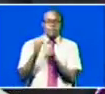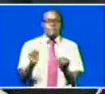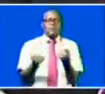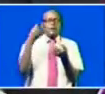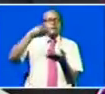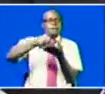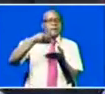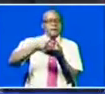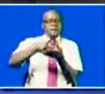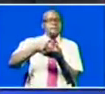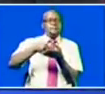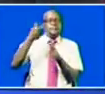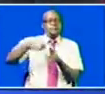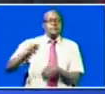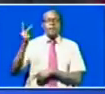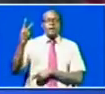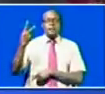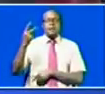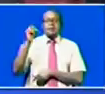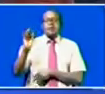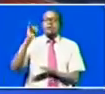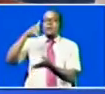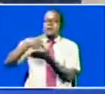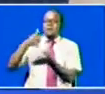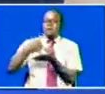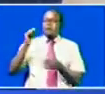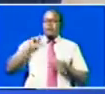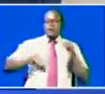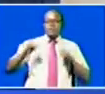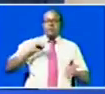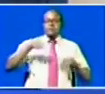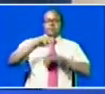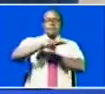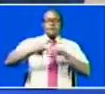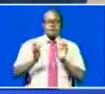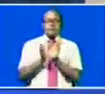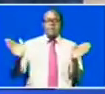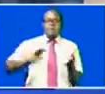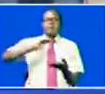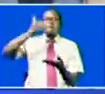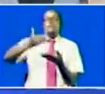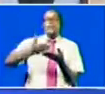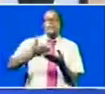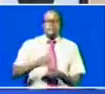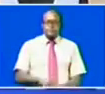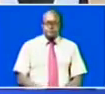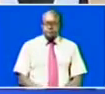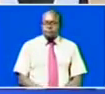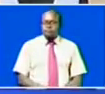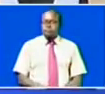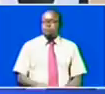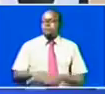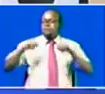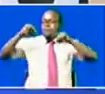za Kenya nchini humo na zile zitakazohusishwa na ufisadi na uporaji fedha za umma zinamulikwa. We have just agreed upon